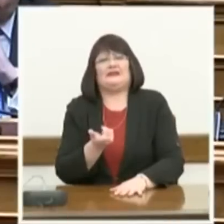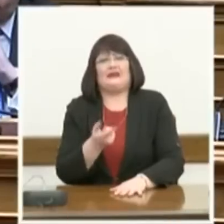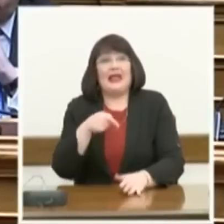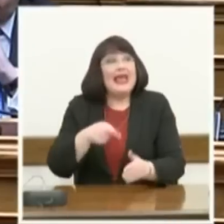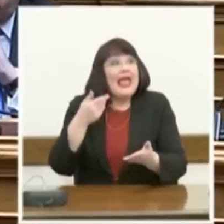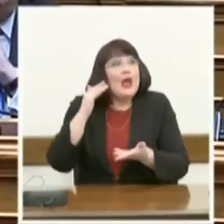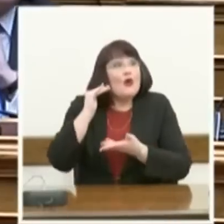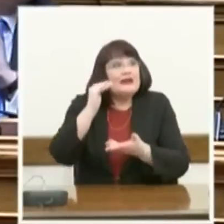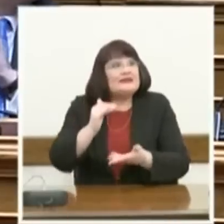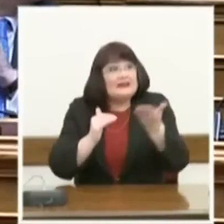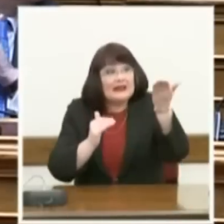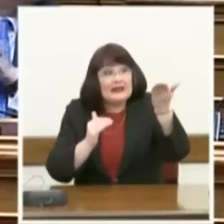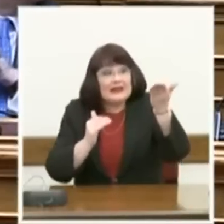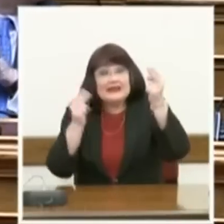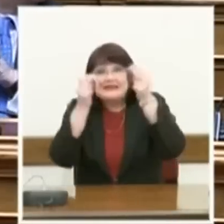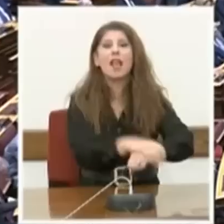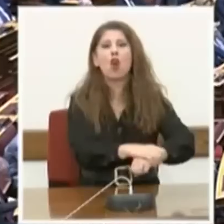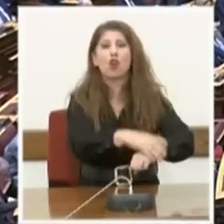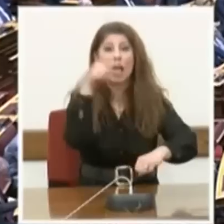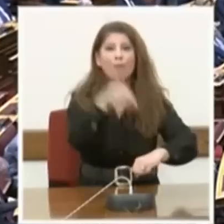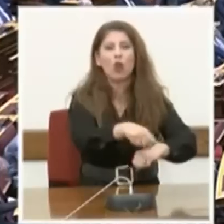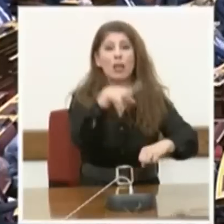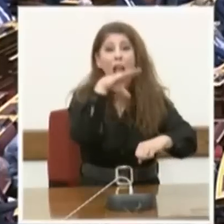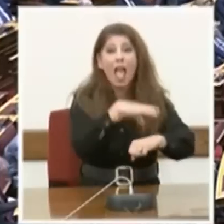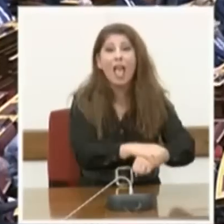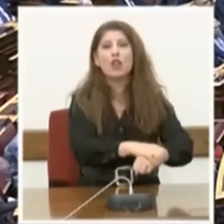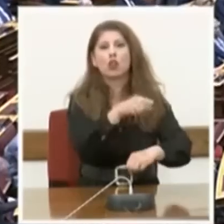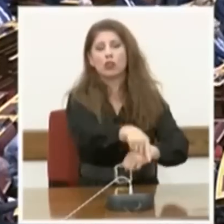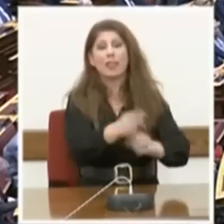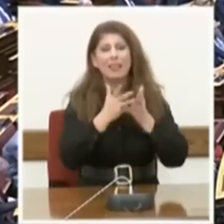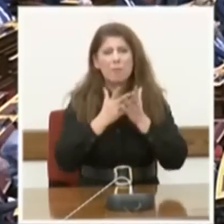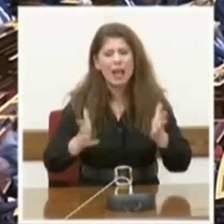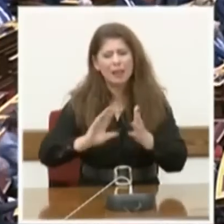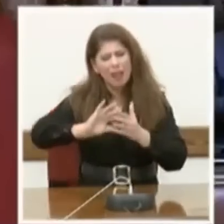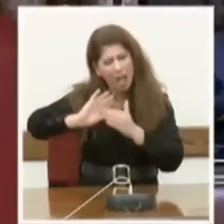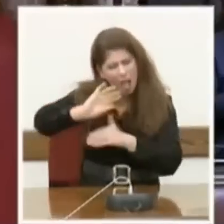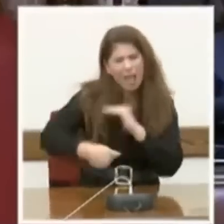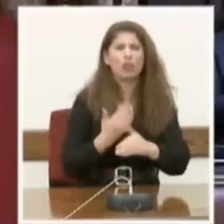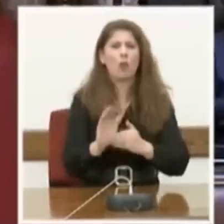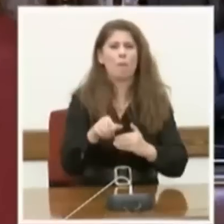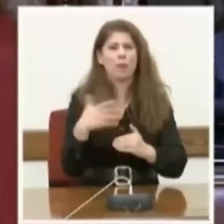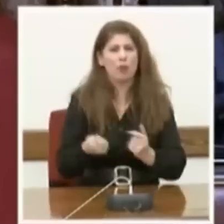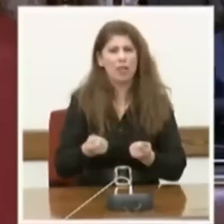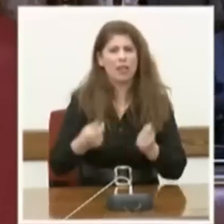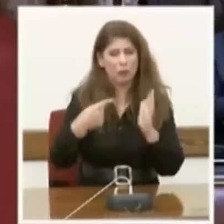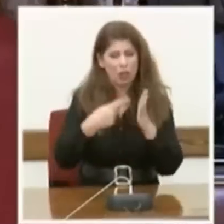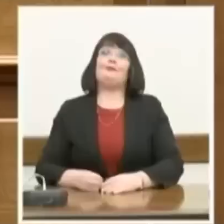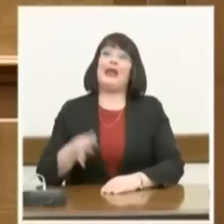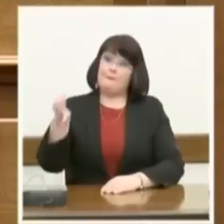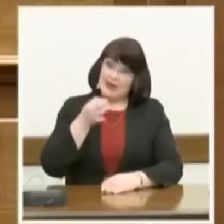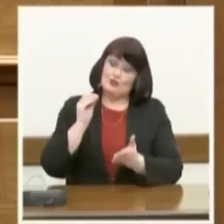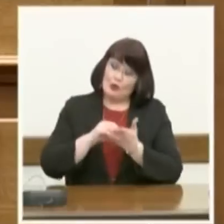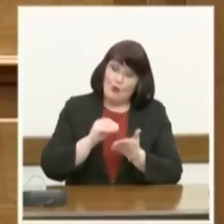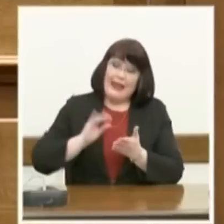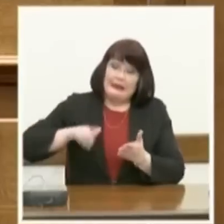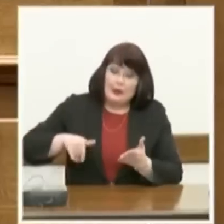Είναι εδώ τα στοιχεία. Θα απαντήσετε πάνω σε αυτά. Είναι ένοχος για τη μεγαλύτερη εκτροπή που έχει γίνει ποτέ από τη μεταπολίτευση και μετά.